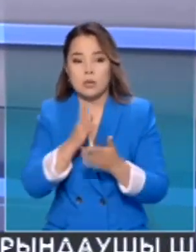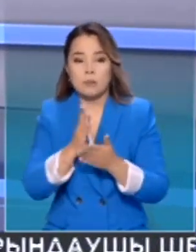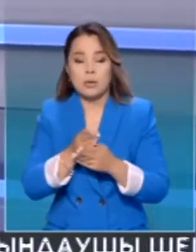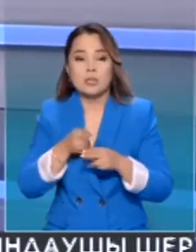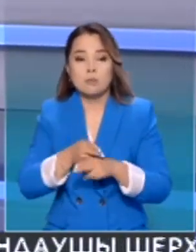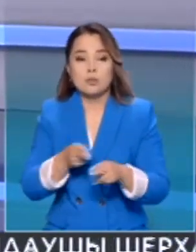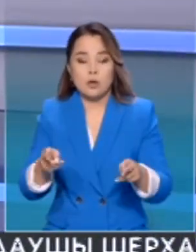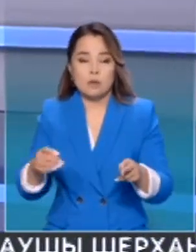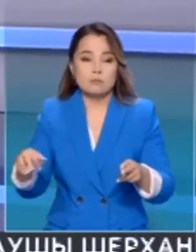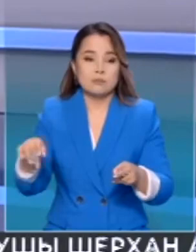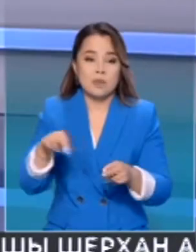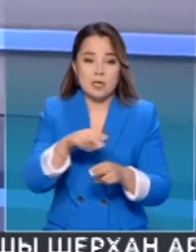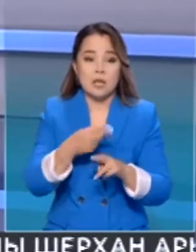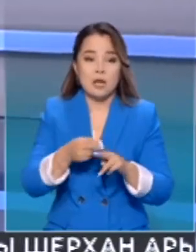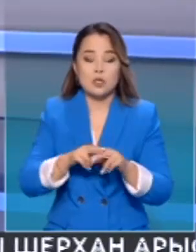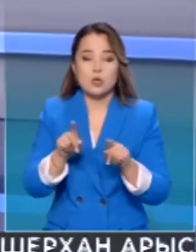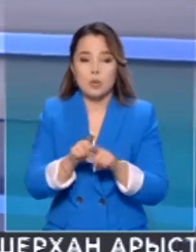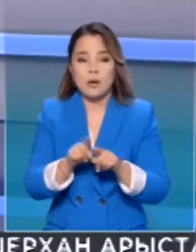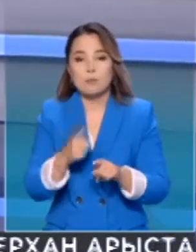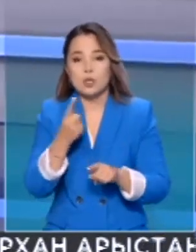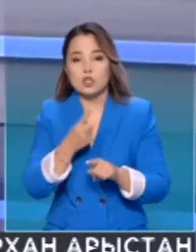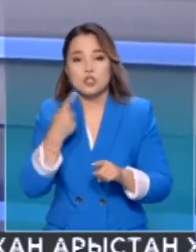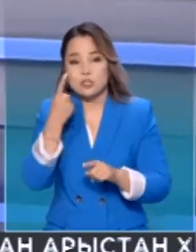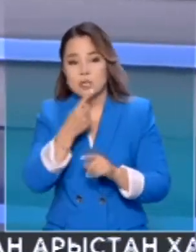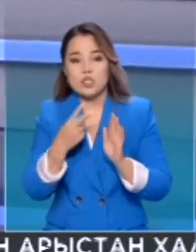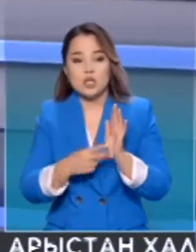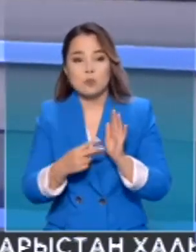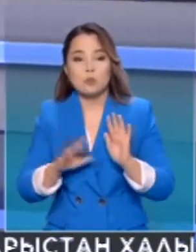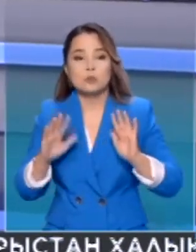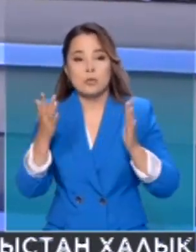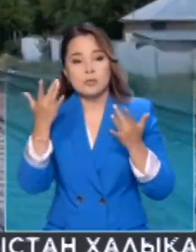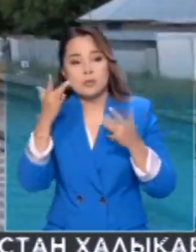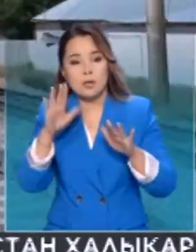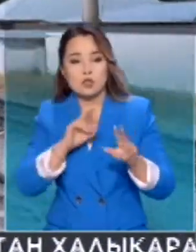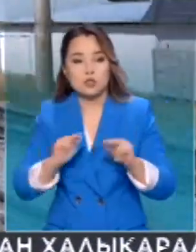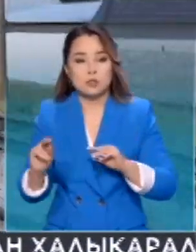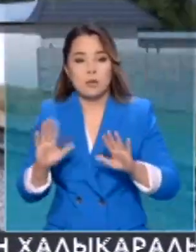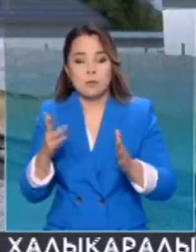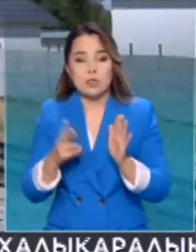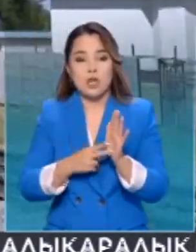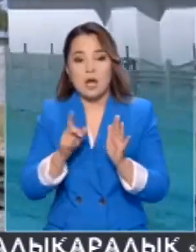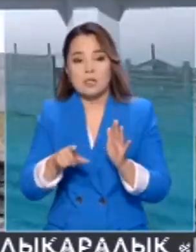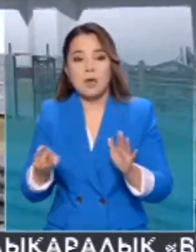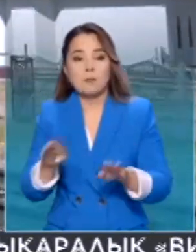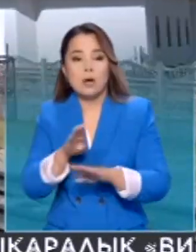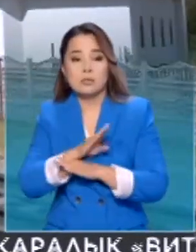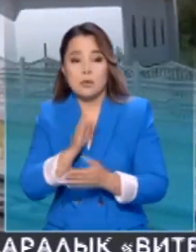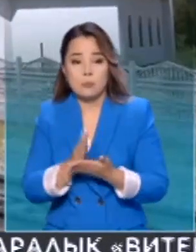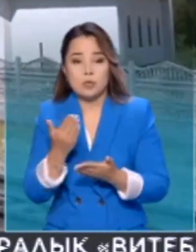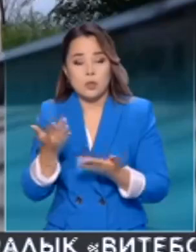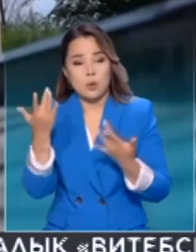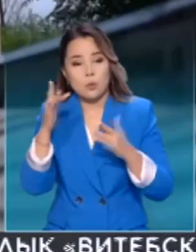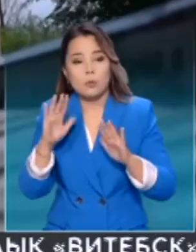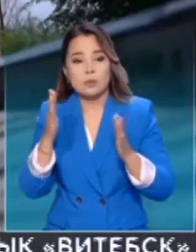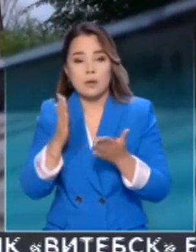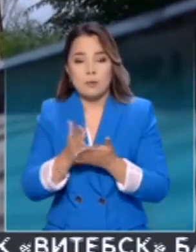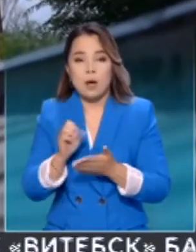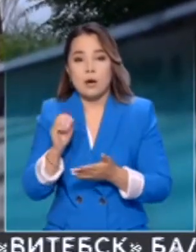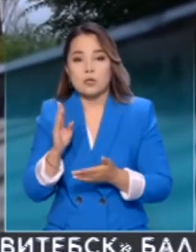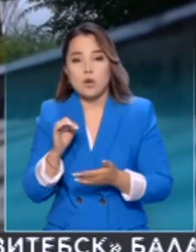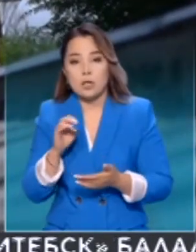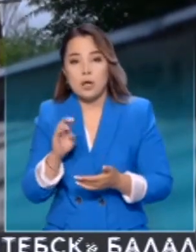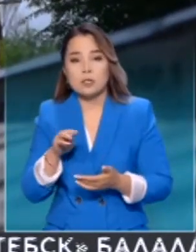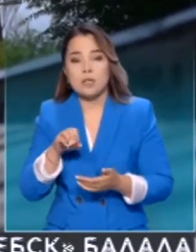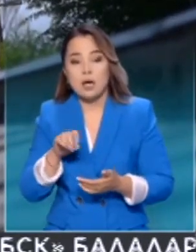жолды кесіп өтушілер кесірінен соңғы бір жылда 70-ке жуық оқиға тіркелген. 7 адам қайтыс болған. Оқыс оқиғалар Ақшолақ, Тараз,